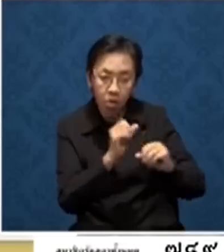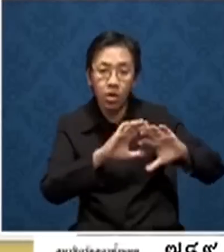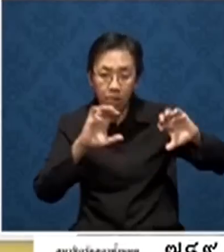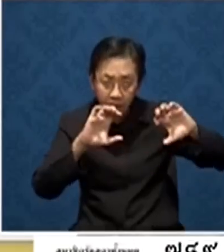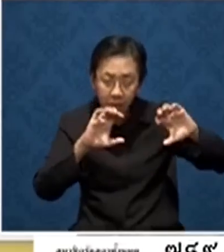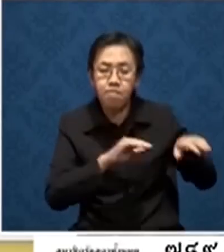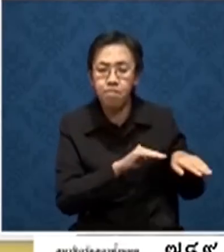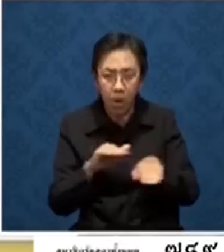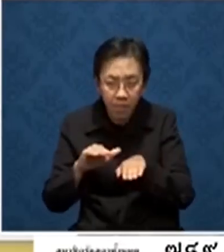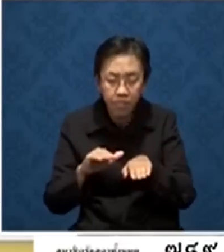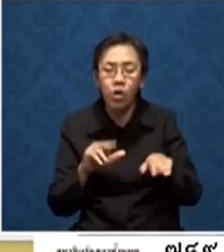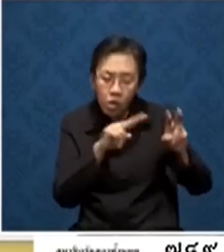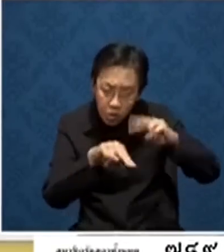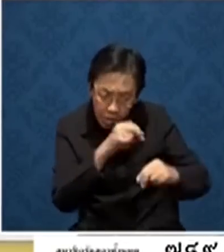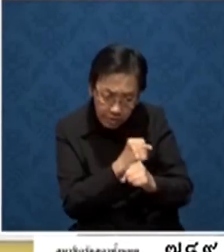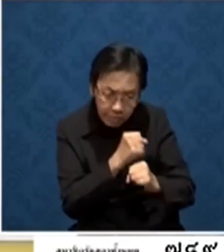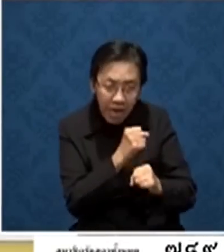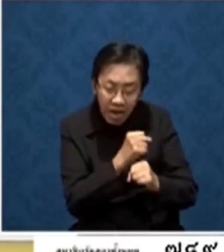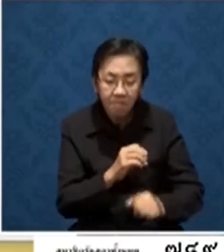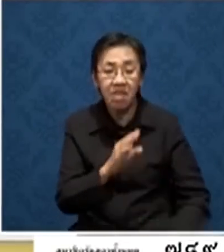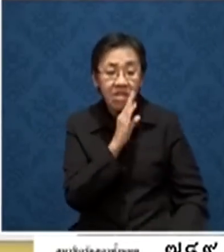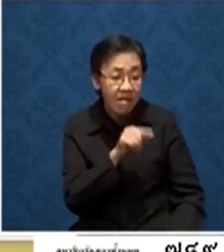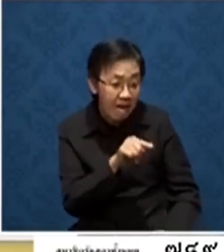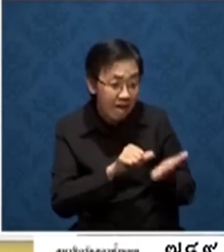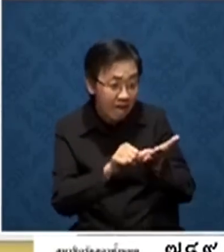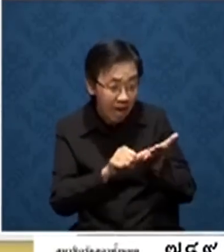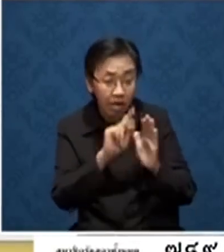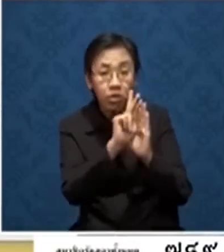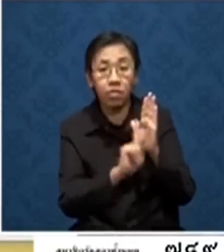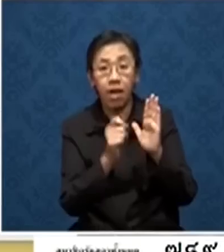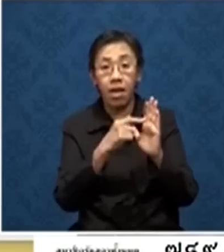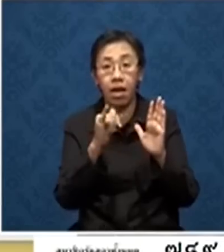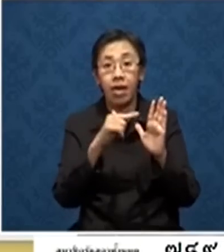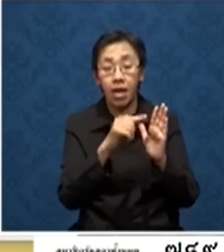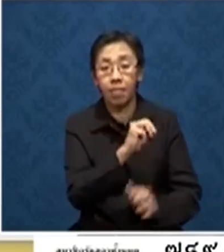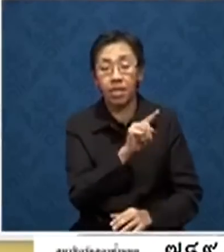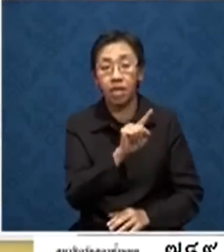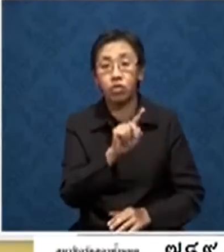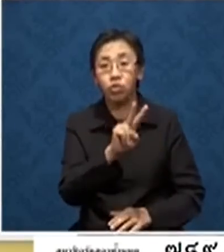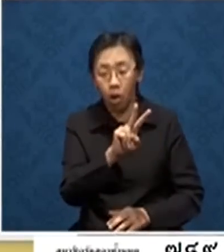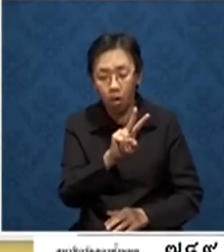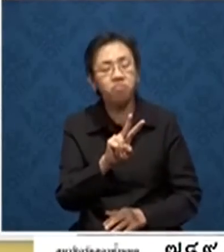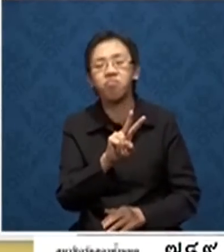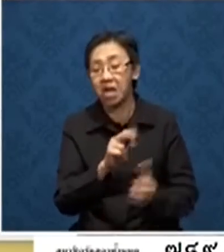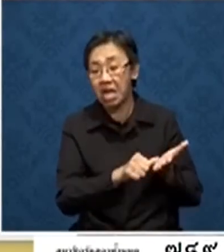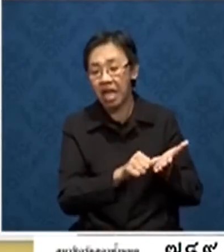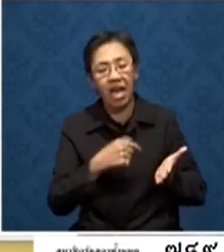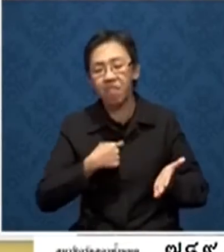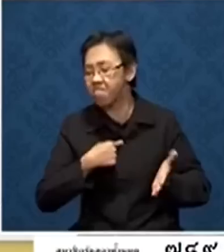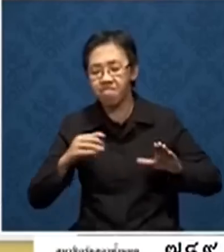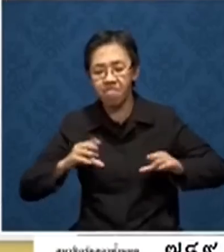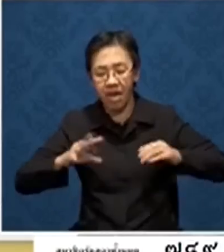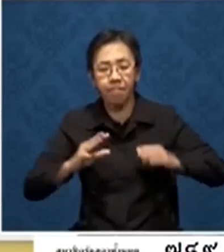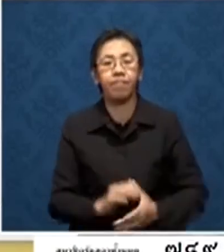อย่างมีคุณภาพและจะคัดค้านการแก้ไขประมวลกฎหมายอาญามาตรา 112อย่างเต็มที่